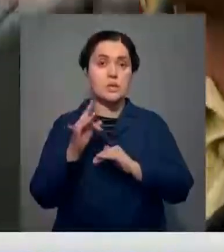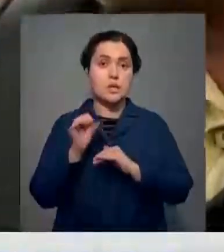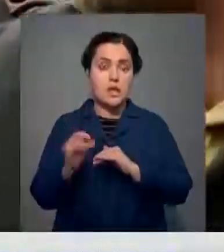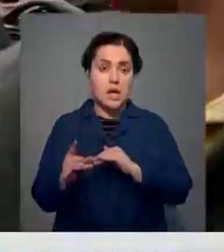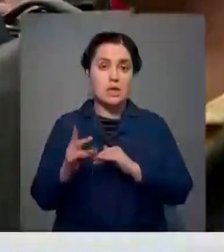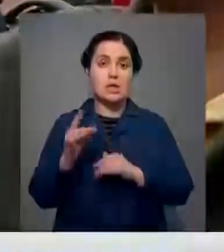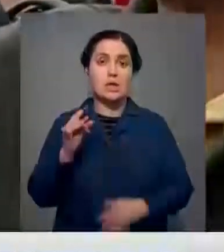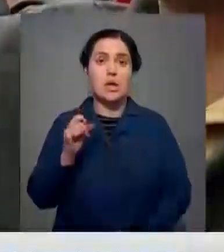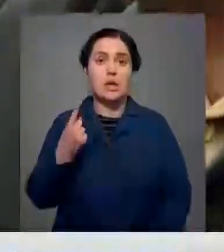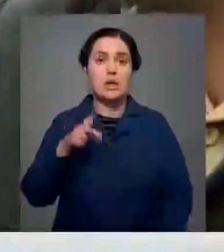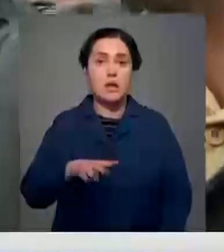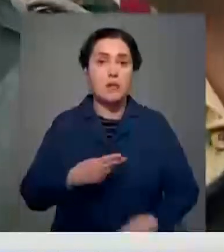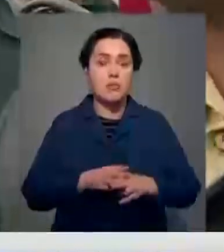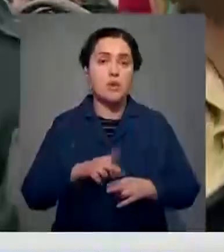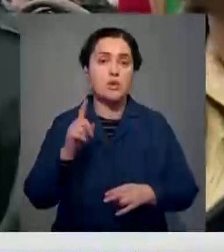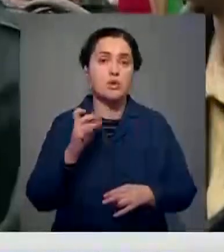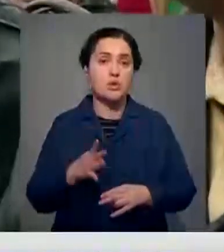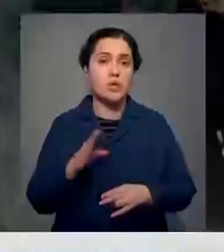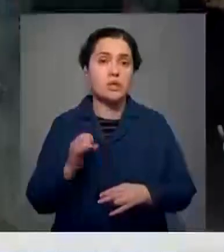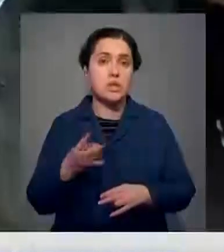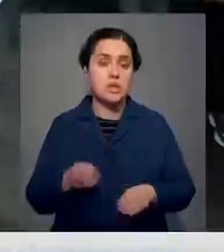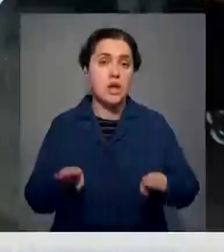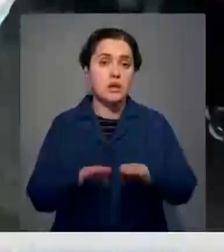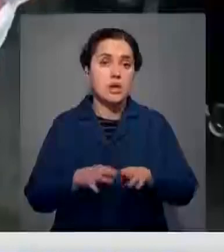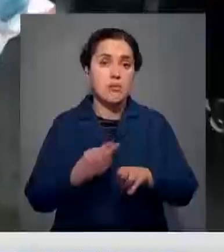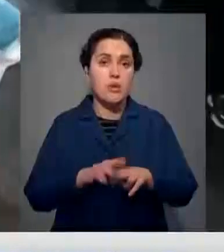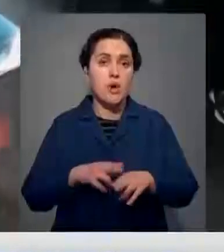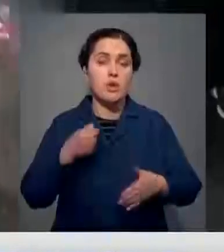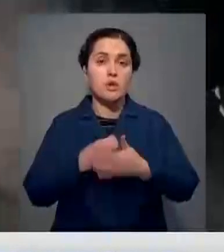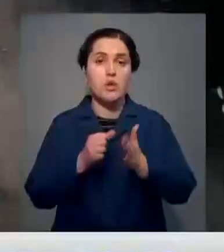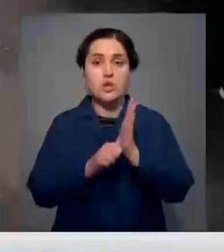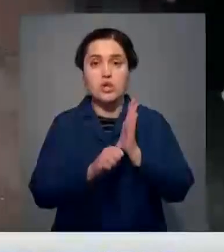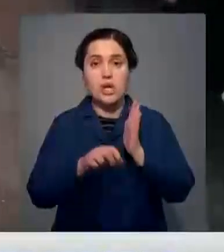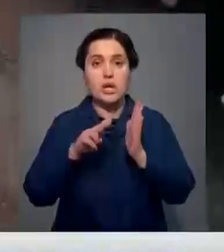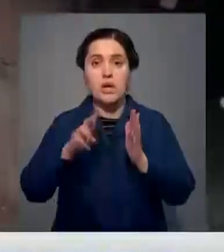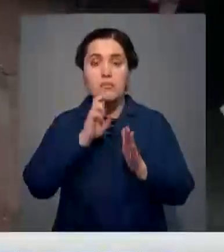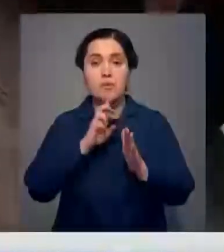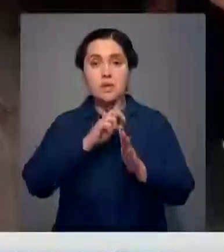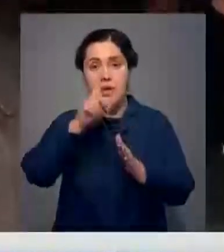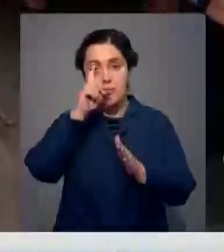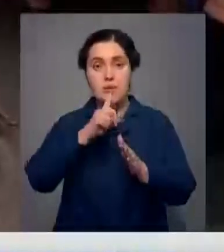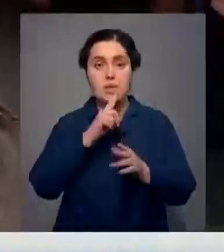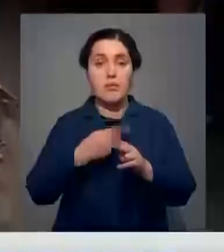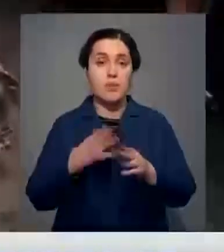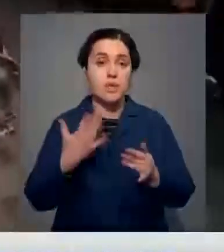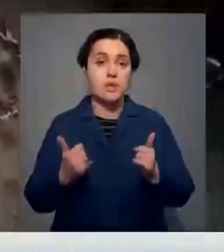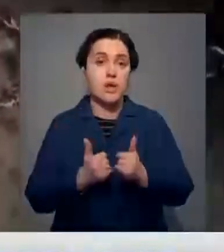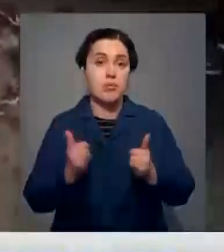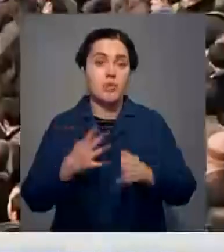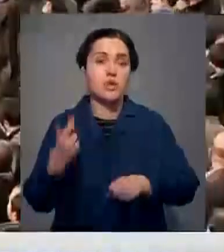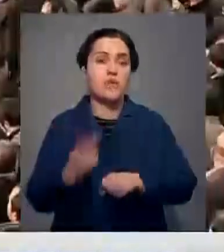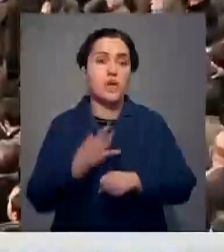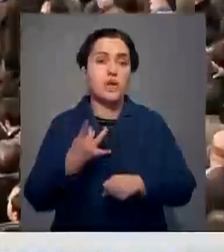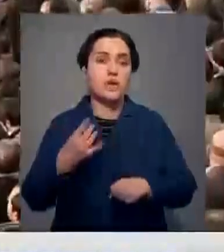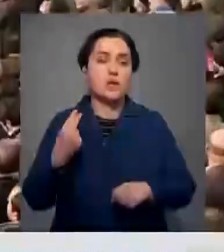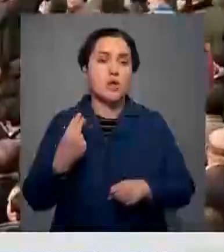за литр. Это примерно 140 тенге. Такие цены действуют при покупке до 60 литров бензина в месяц. Превышение этой нормы обойдется